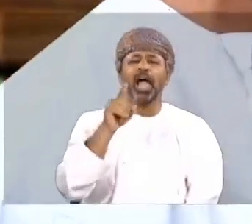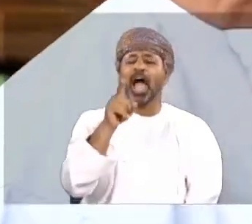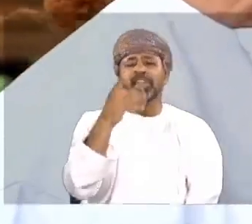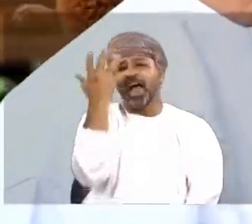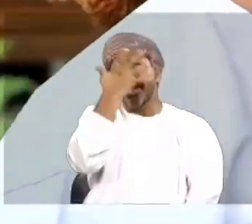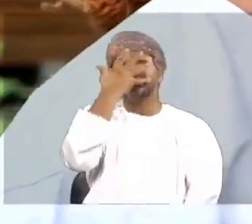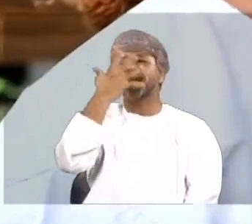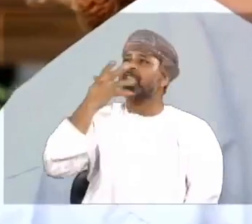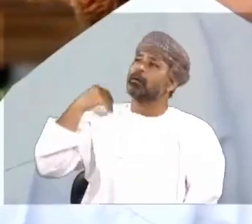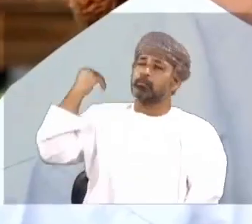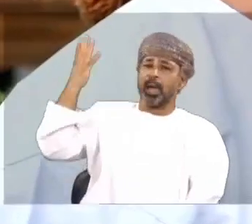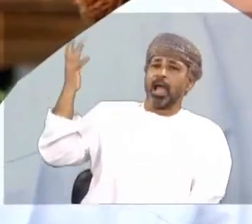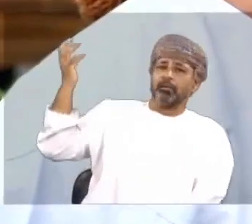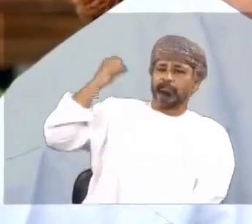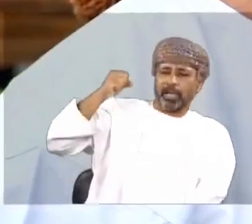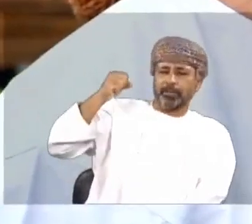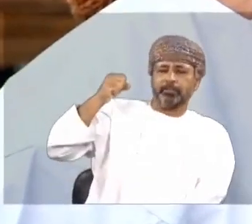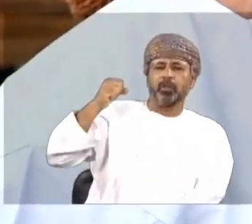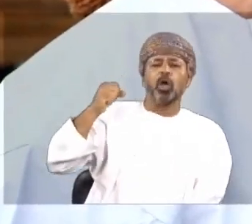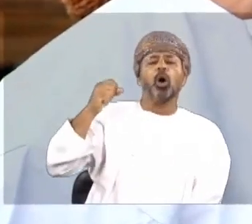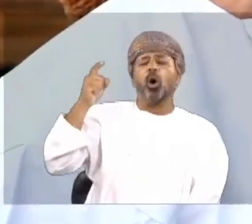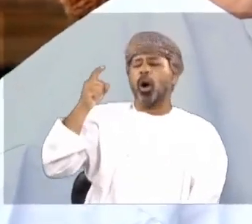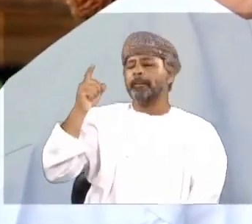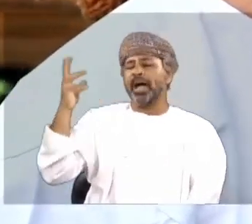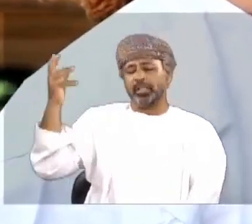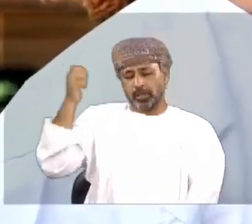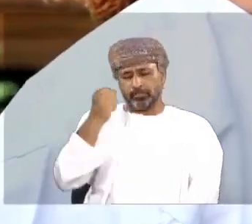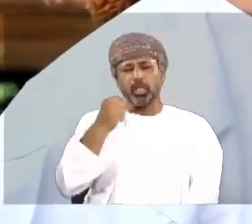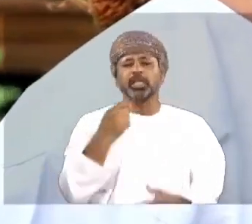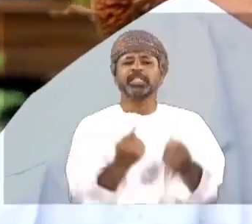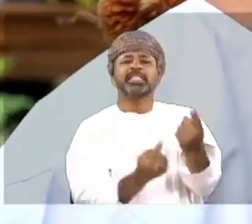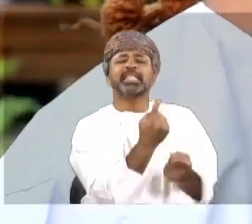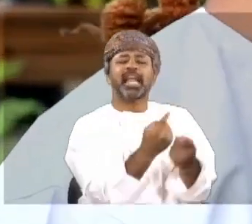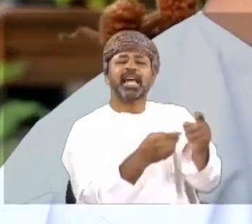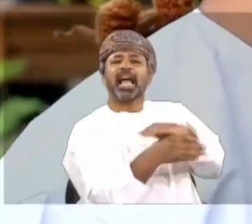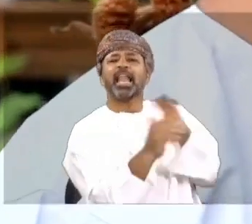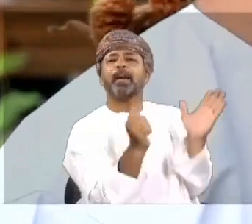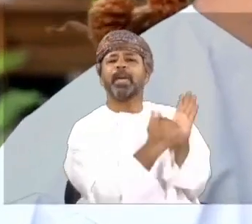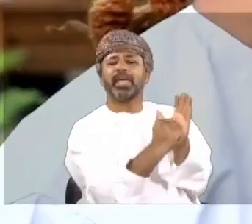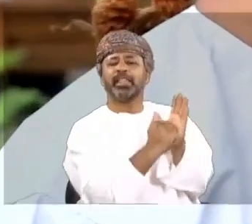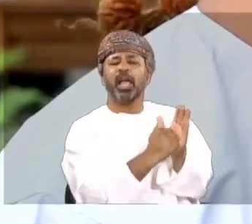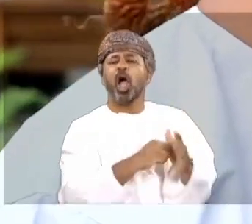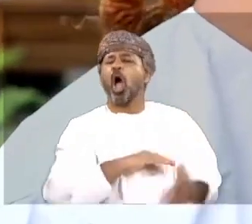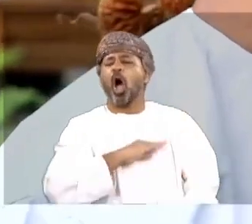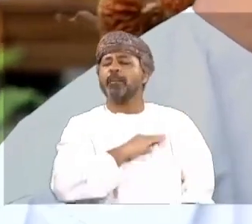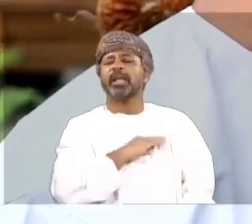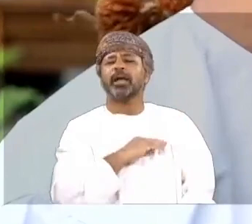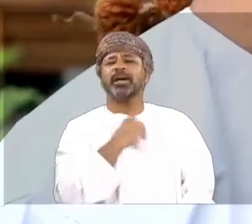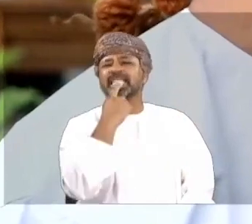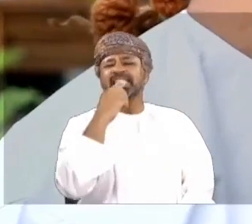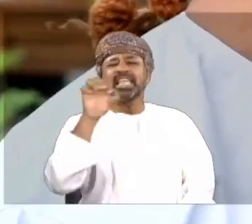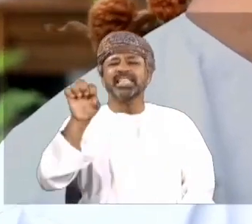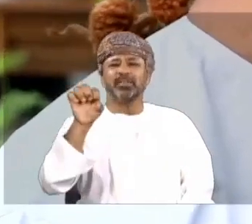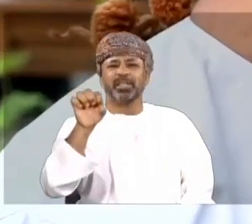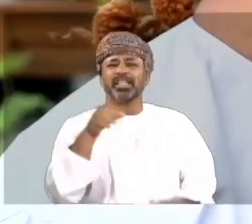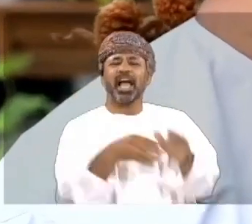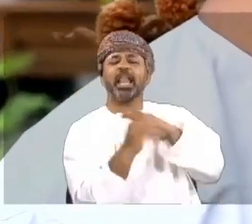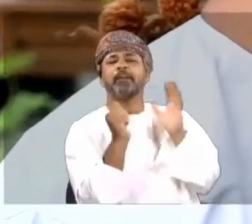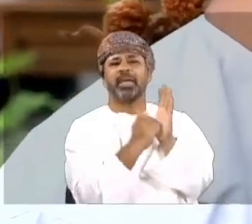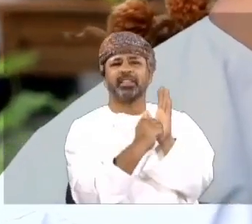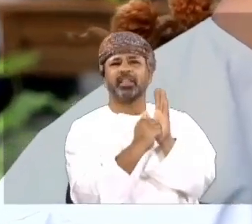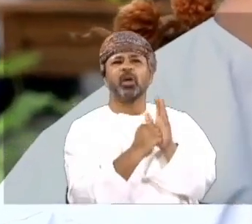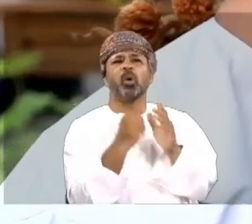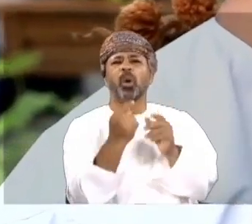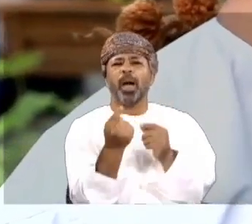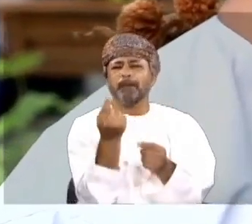أفريقية تزرع في جزيرة بيمبا، أحضرنا الشجرة هذه وزرعناها في البيت، حاليا عمرها في 9 سنوات عندي في البيت، وعن